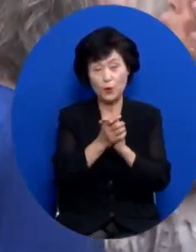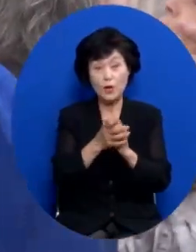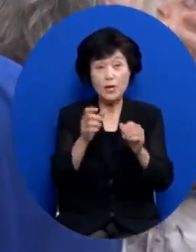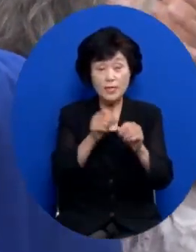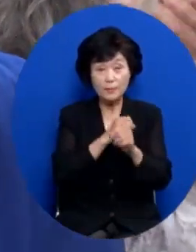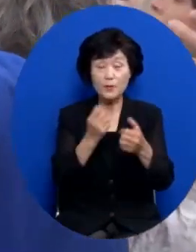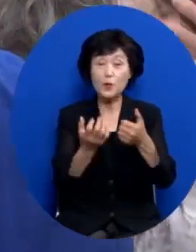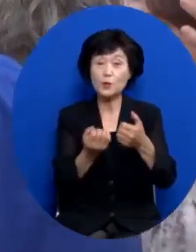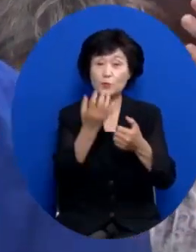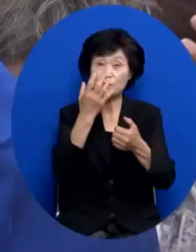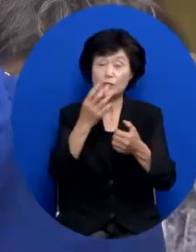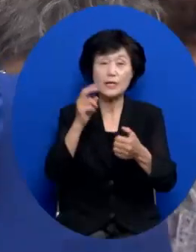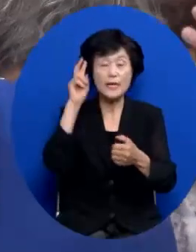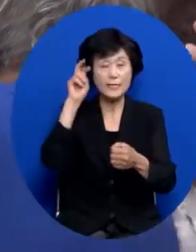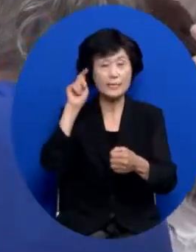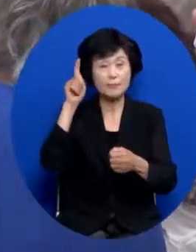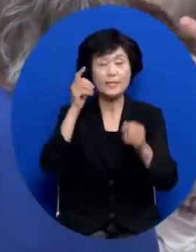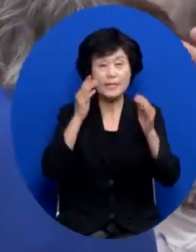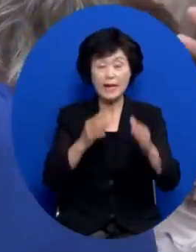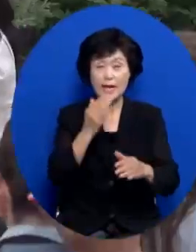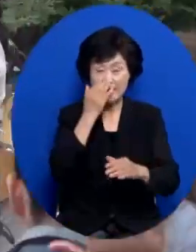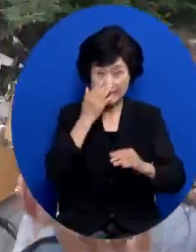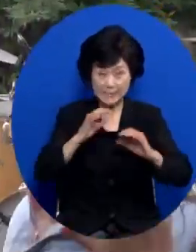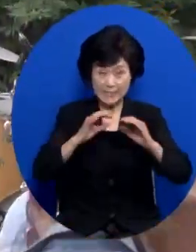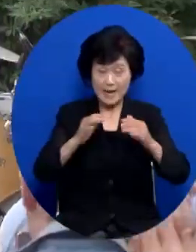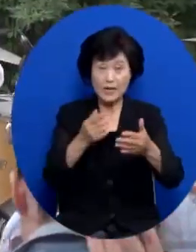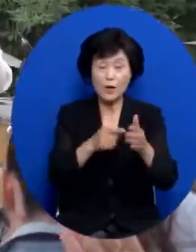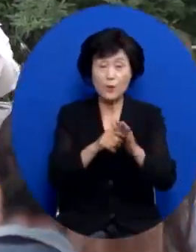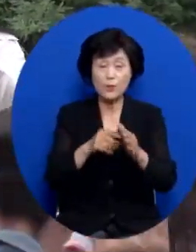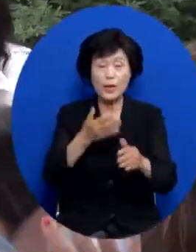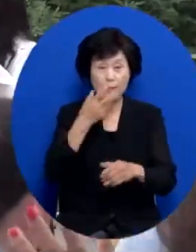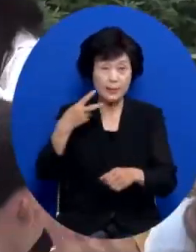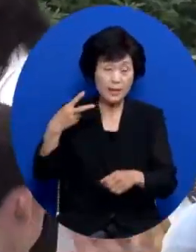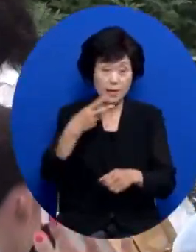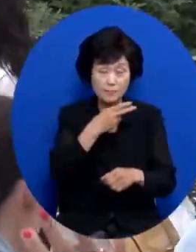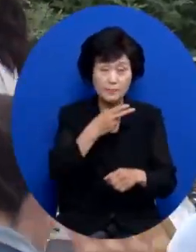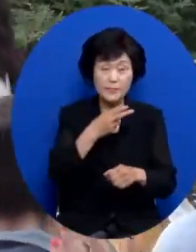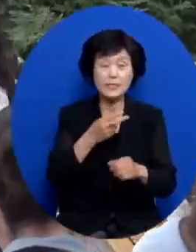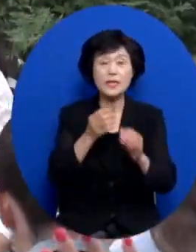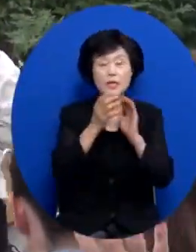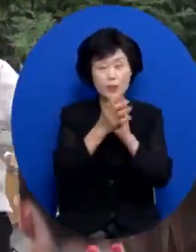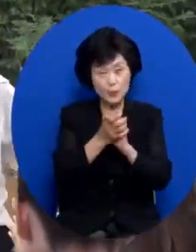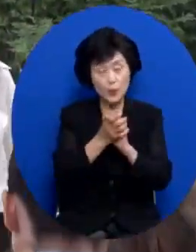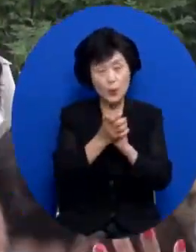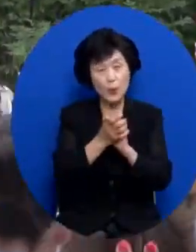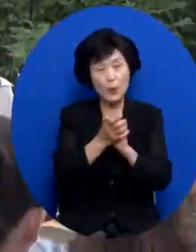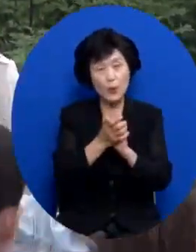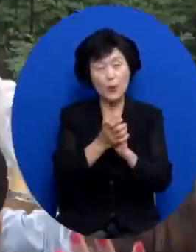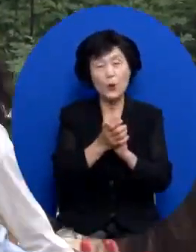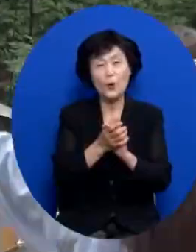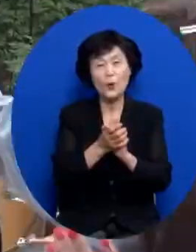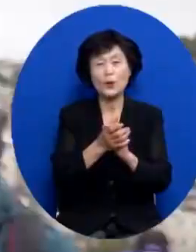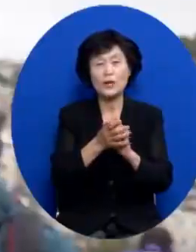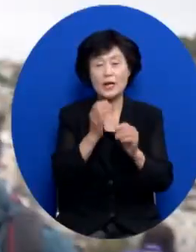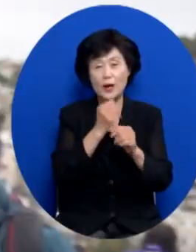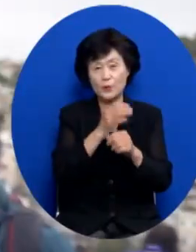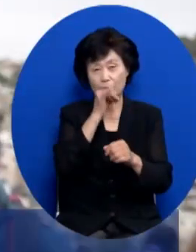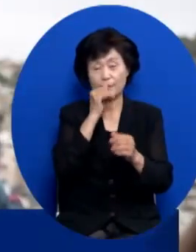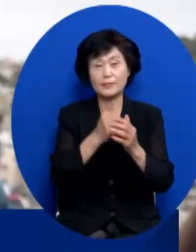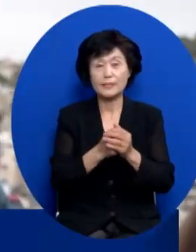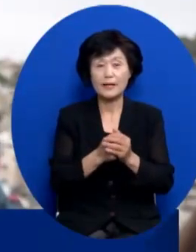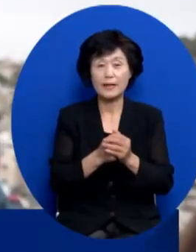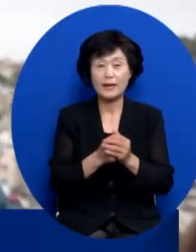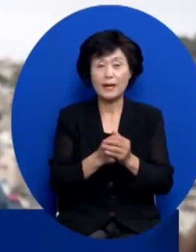전 21일 동안 이스라엘을 위해 금식하며 중보하는 기도 움직임이 일어나 의미가 컸습니다. We figure